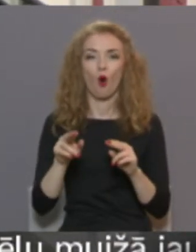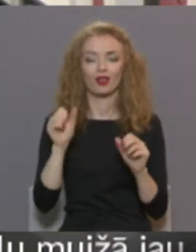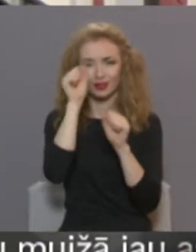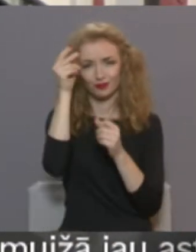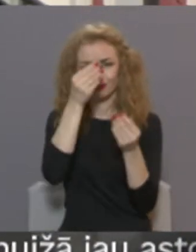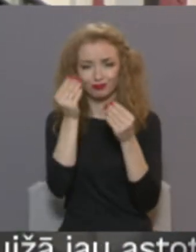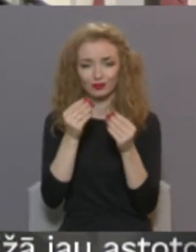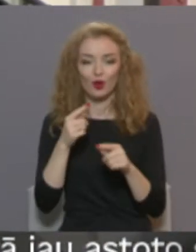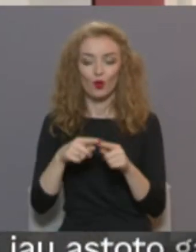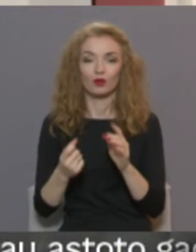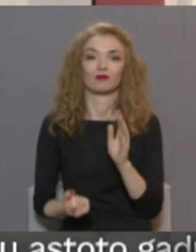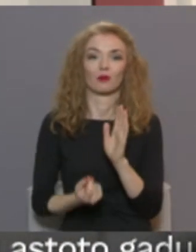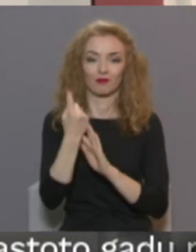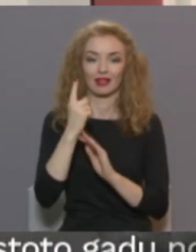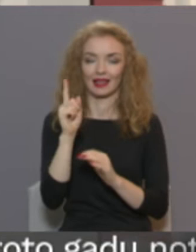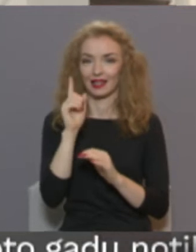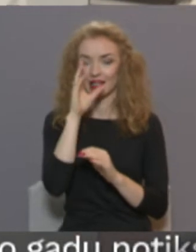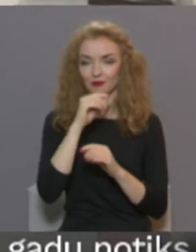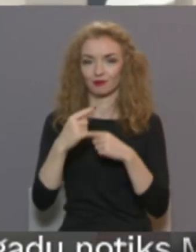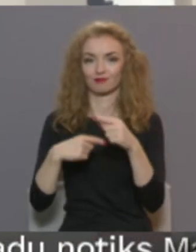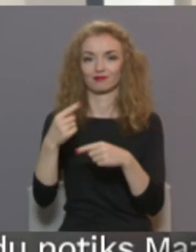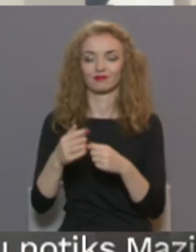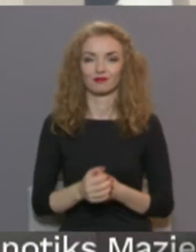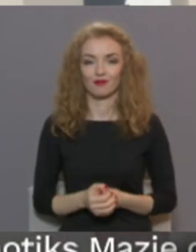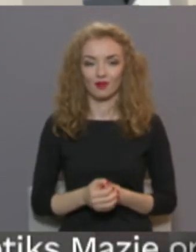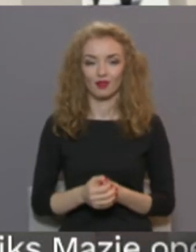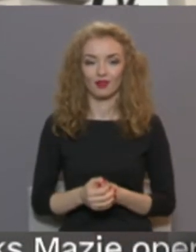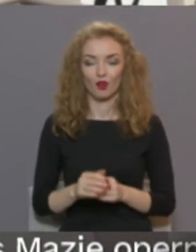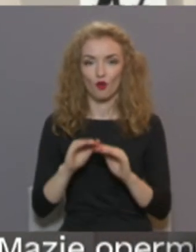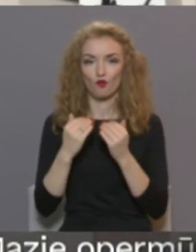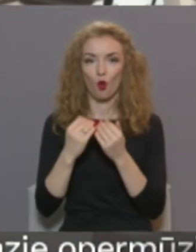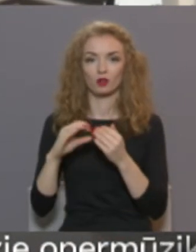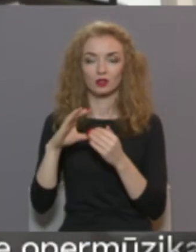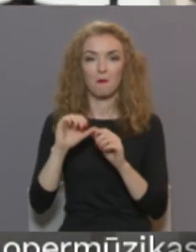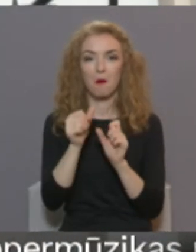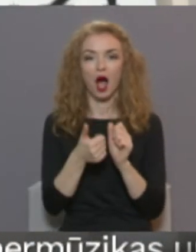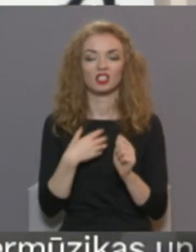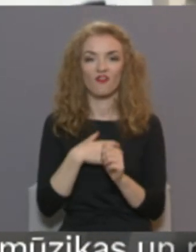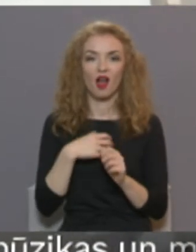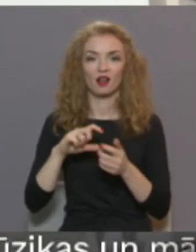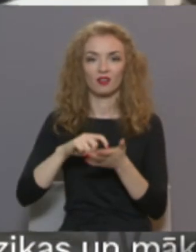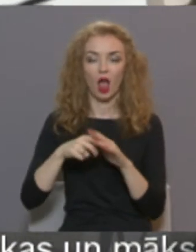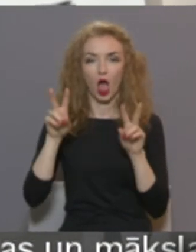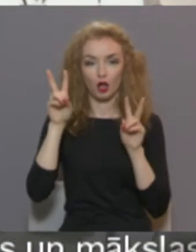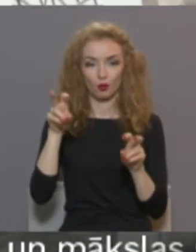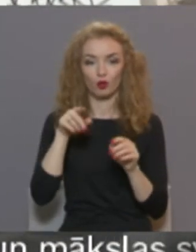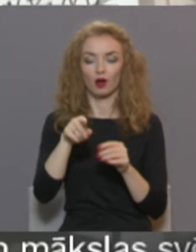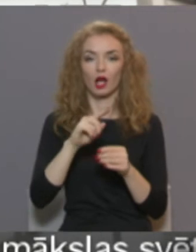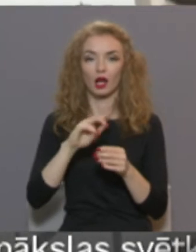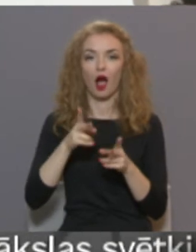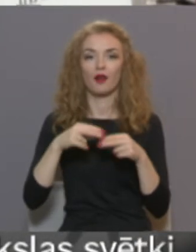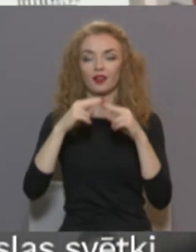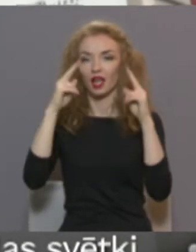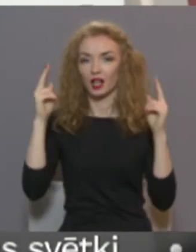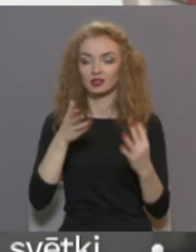ir potenciāls šedevriem, teica pats mākslinieks. Fonds Mākslai vajag telpu uzsver, ka projekts ir kā tilts starp divu paaudžu māksliniekiem,